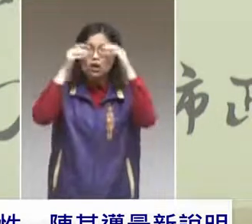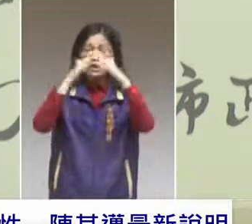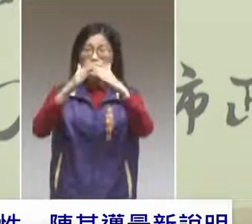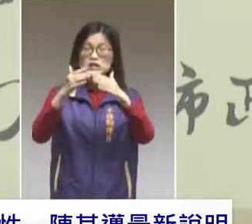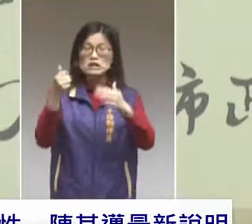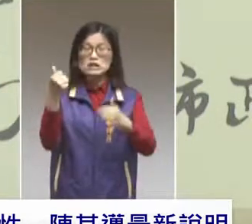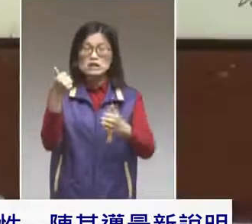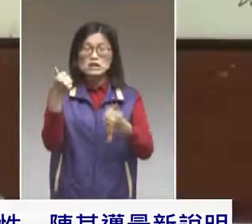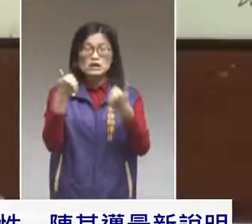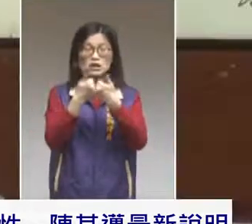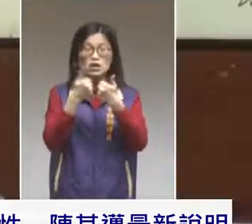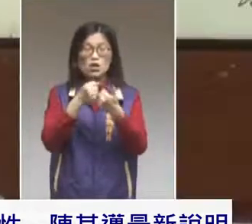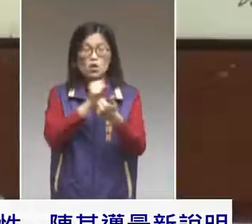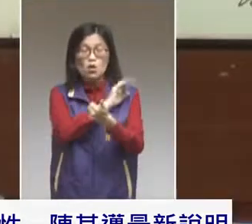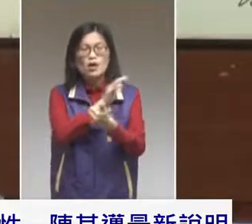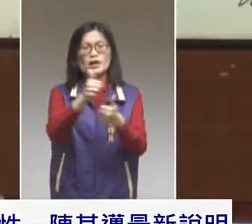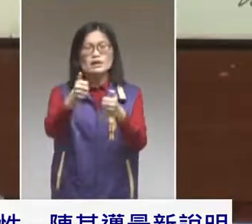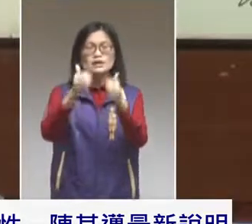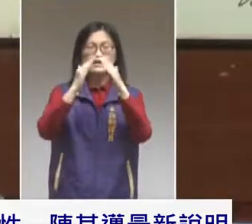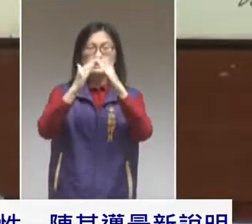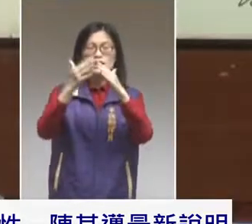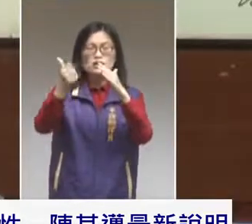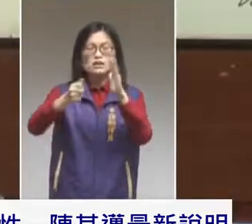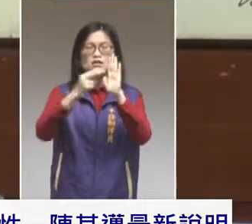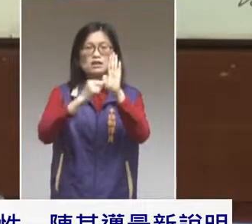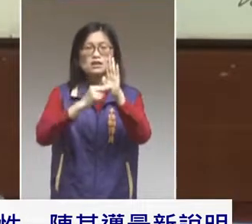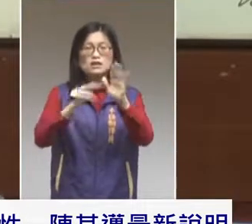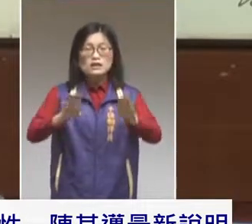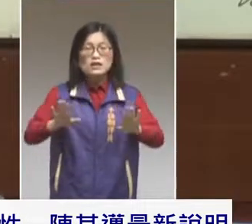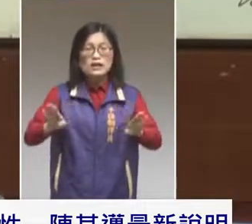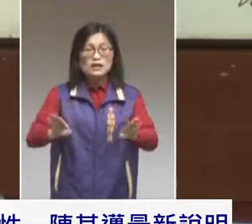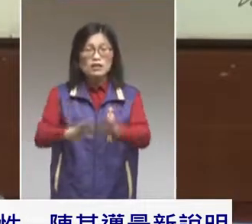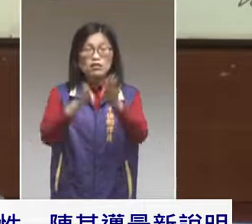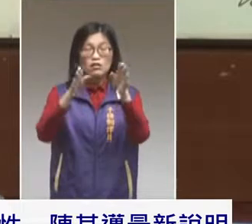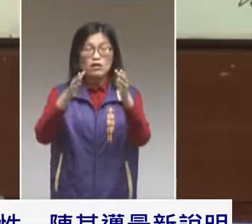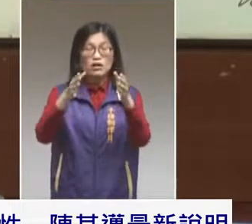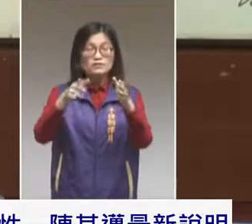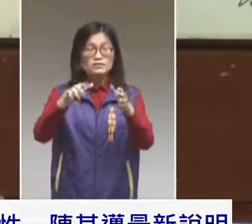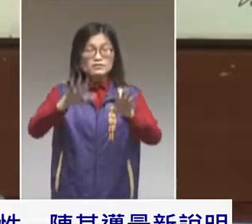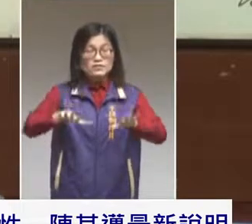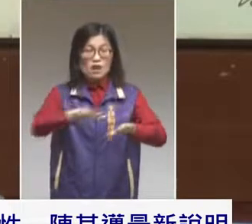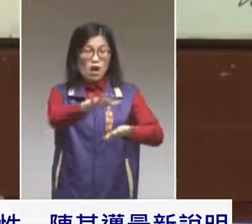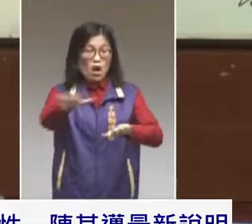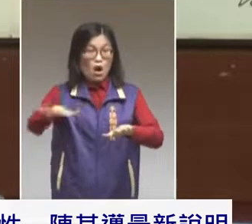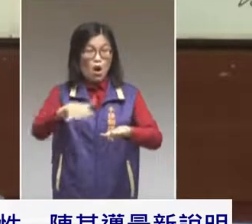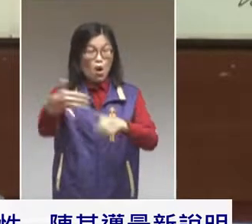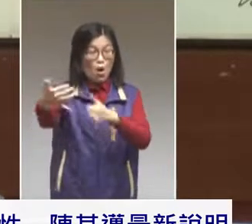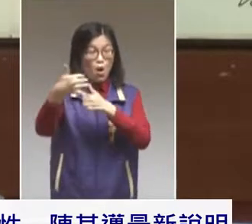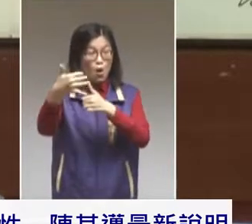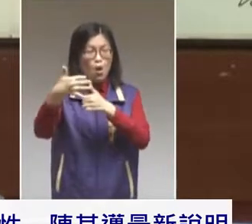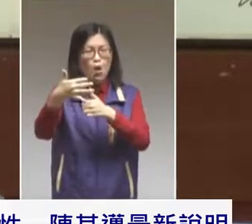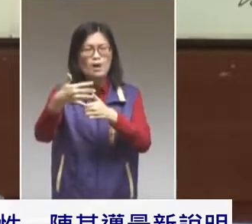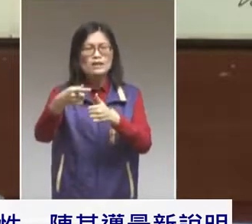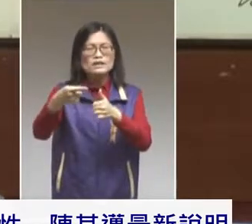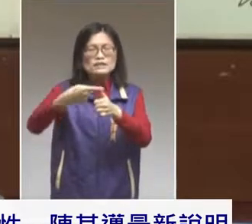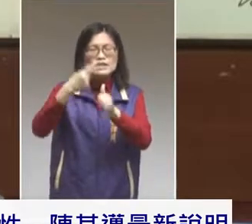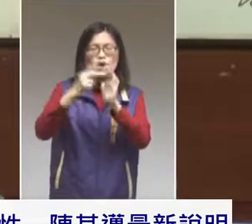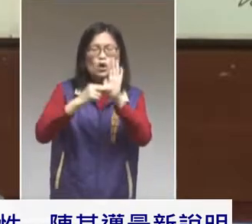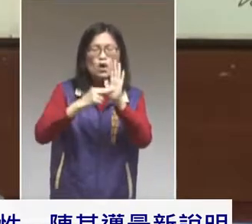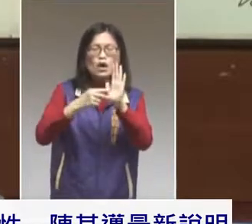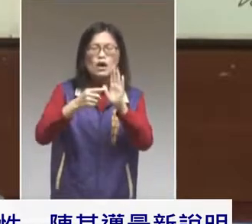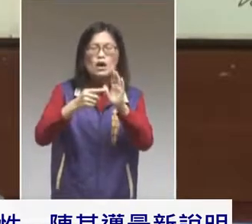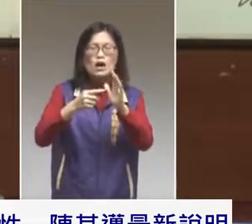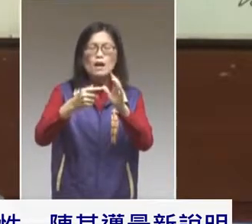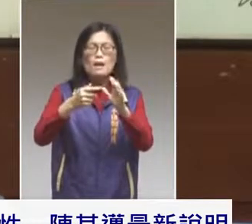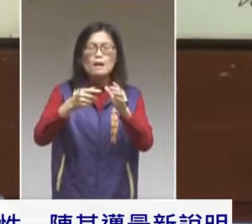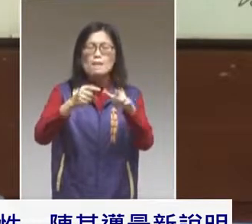护力。好，以上就是我们高雄市今天的记者会，不晓得大家有什么问题。 好，谢谢市长的说明，现在我们开始进行现场媒体的提